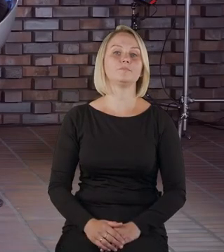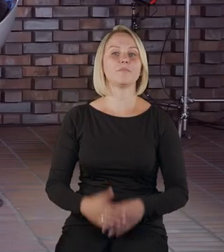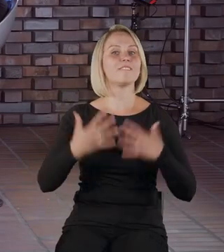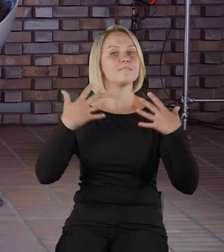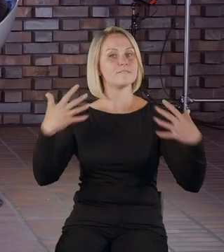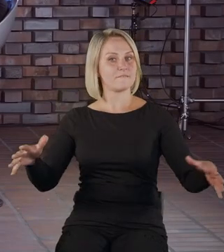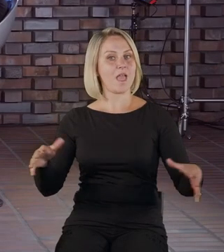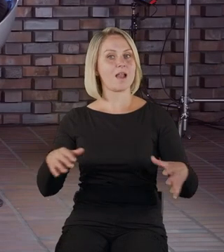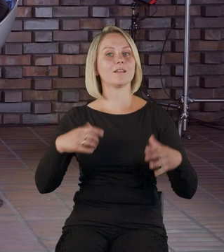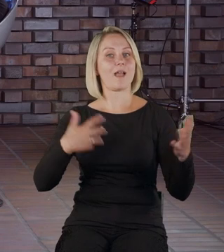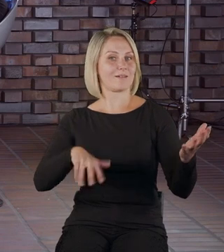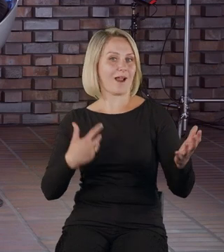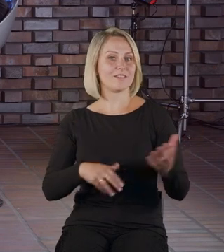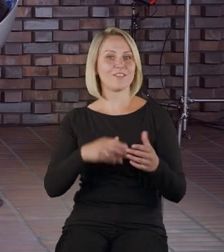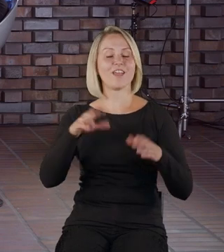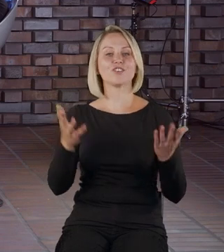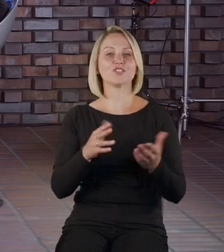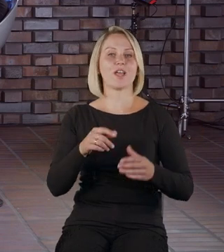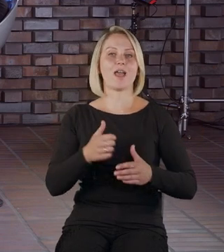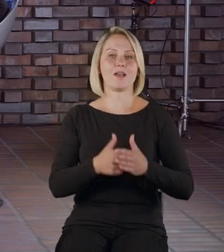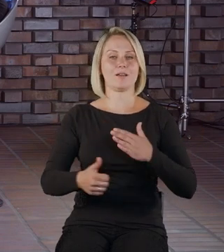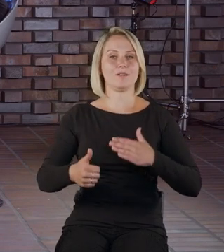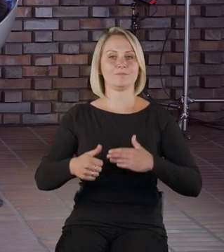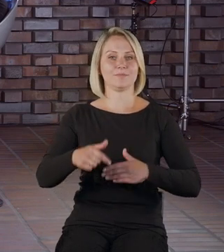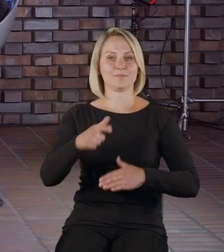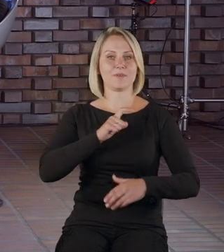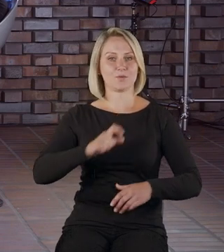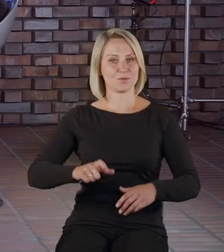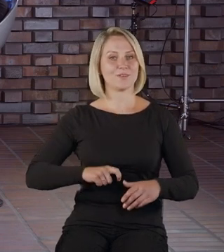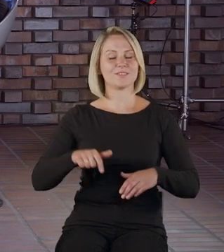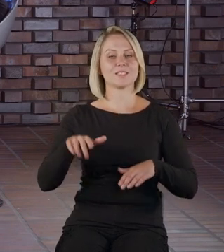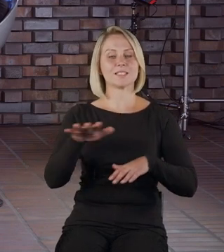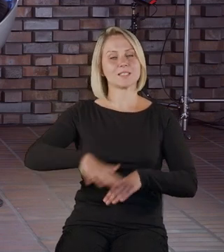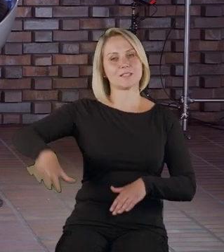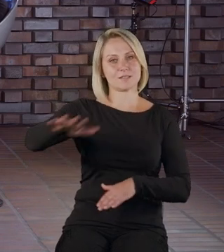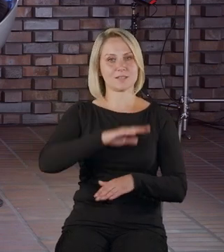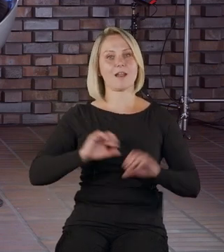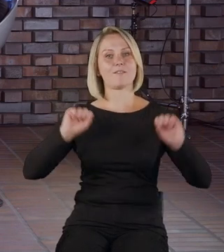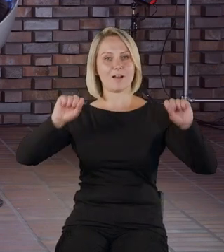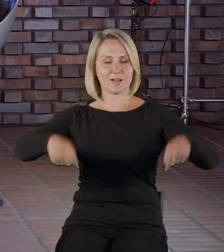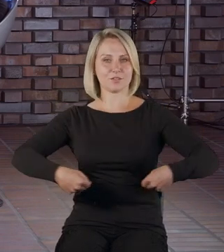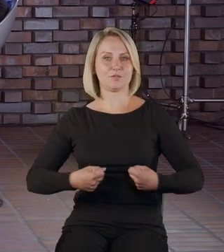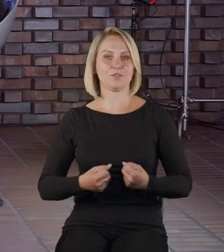granie odbywa się w rektoracie, w studenckiej strefie aktywności.